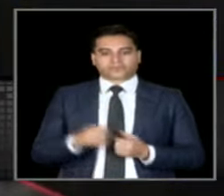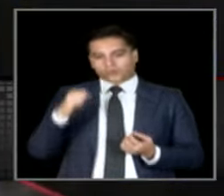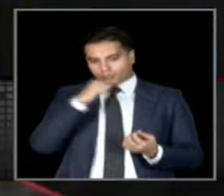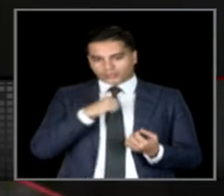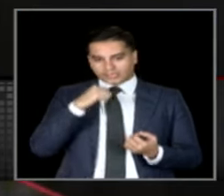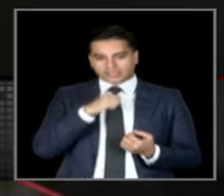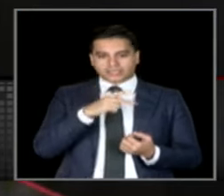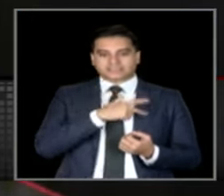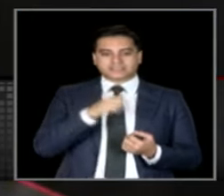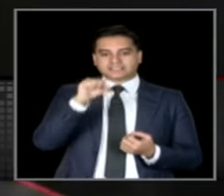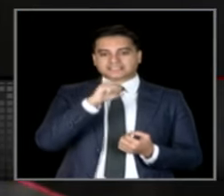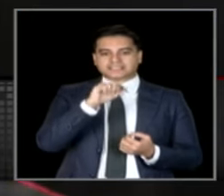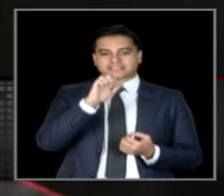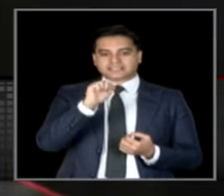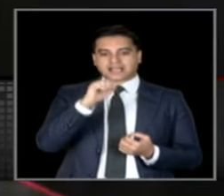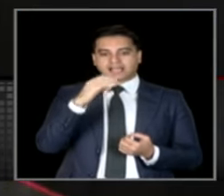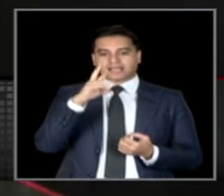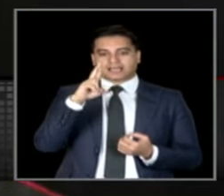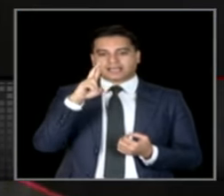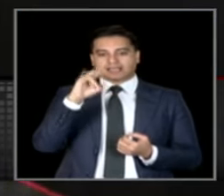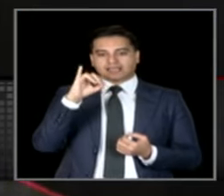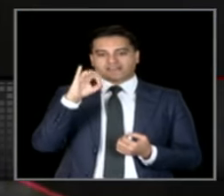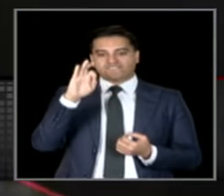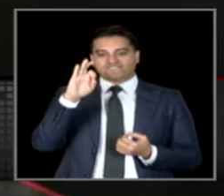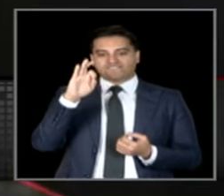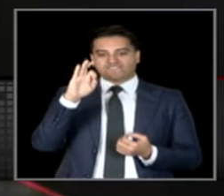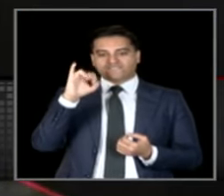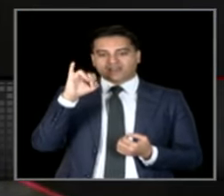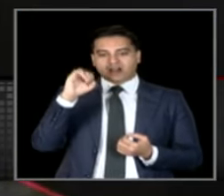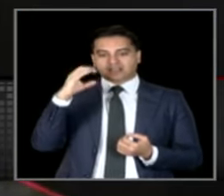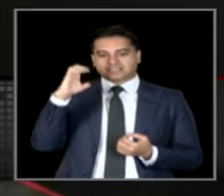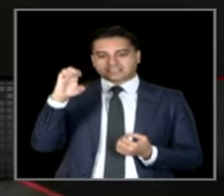أغنية ساكريفايس هي المطرب بريطاني، فمن هو؟